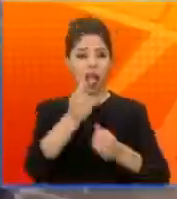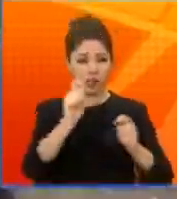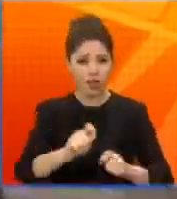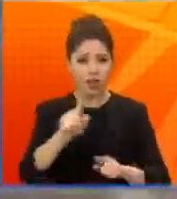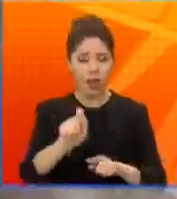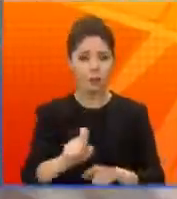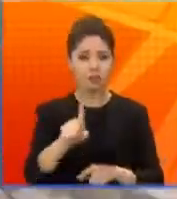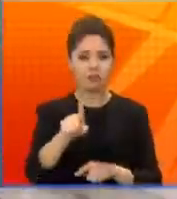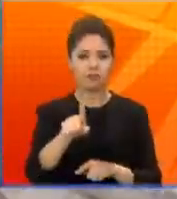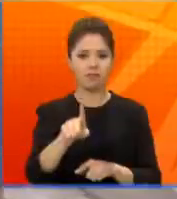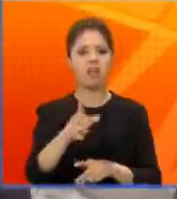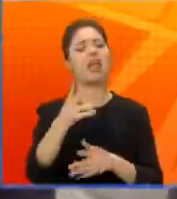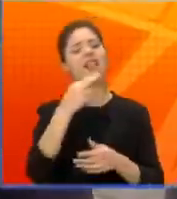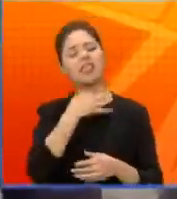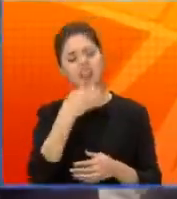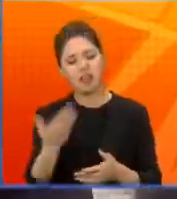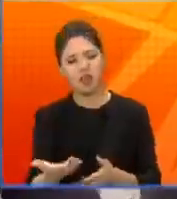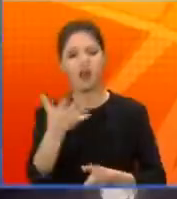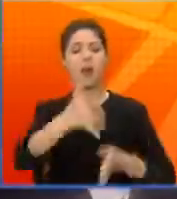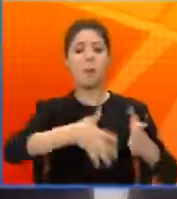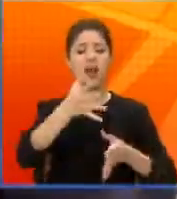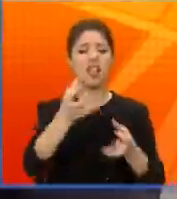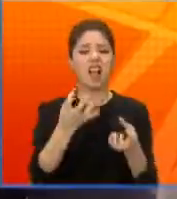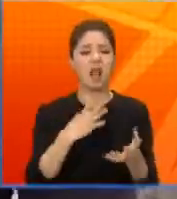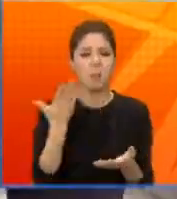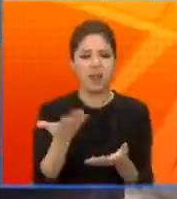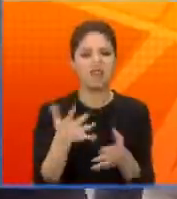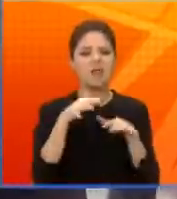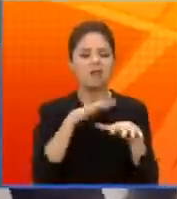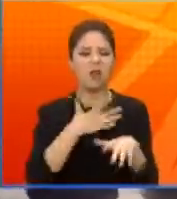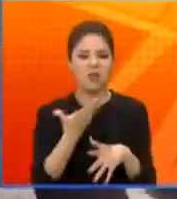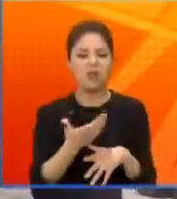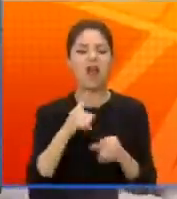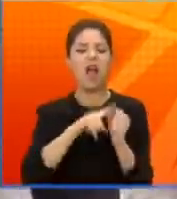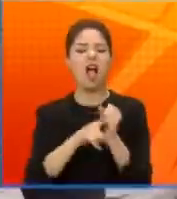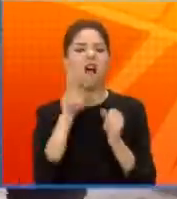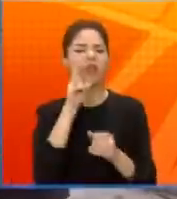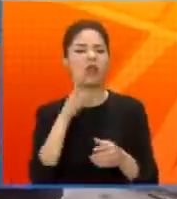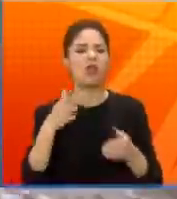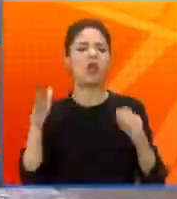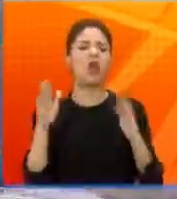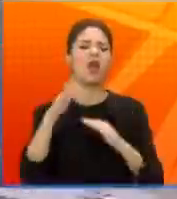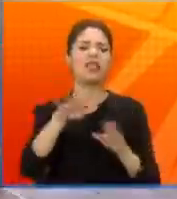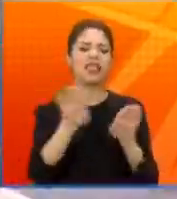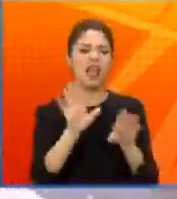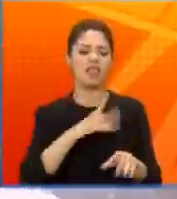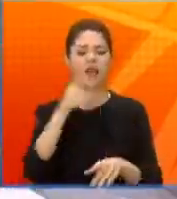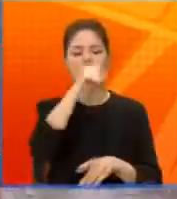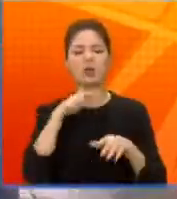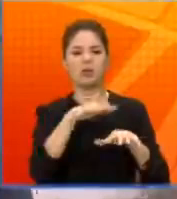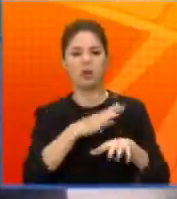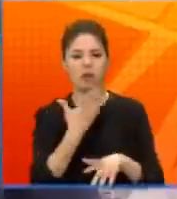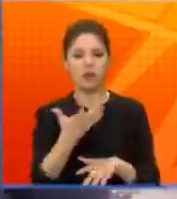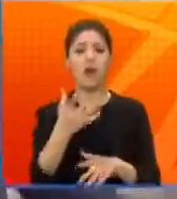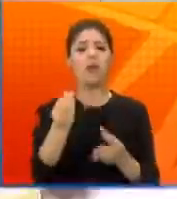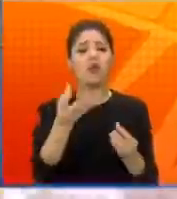Alışverişinizi yapmışsınız. Evet, teşekkür ederiz. Nasıl pazar, kalabalık mıydı? Evet, biraz yoğun. Hafta sonu tatil olması sebebiyle kalabalık. Bayağı bir alışveriş